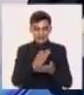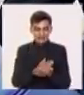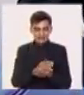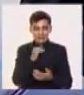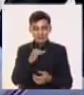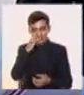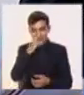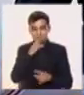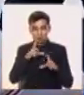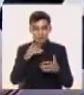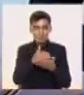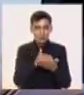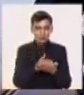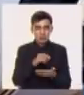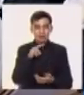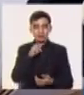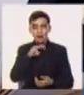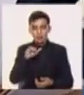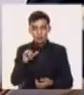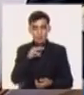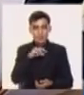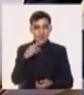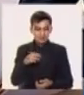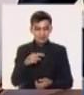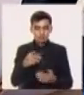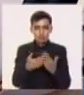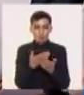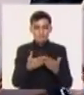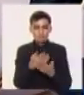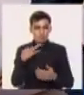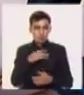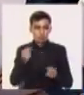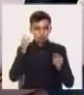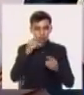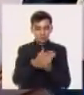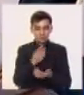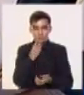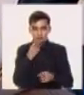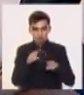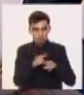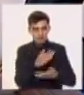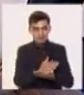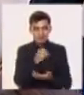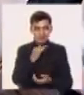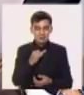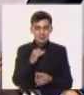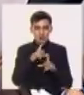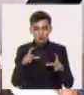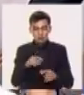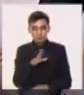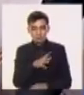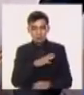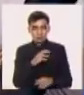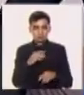через приложение «Домумед» продолжают узнавать о себе много нового. Доходит до смешного. У граждан объявились внебрачные дети,